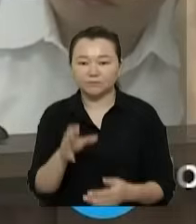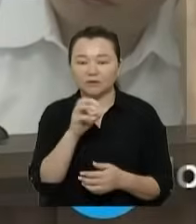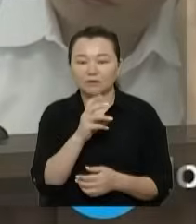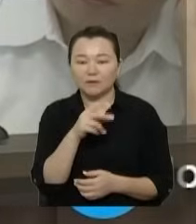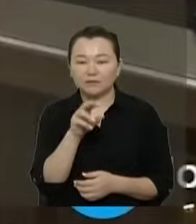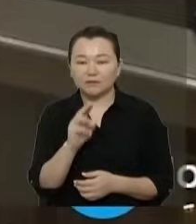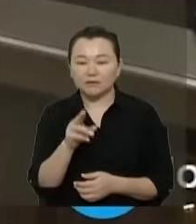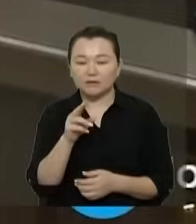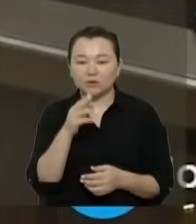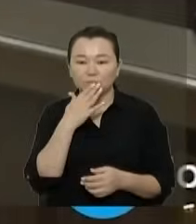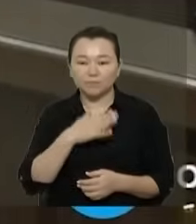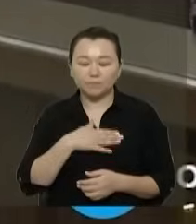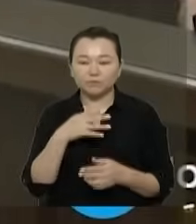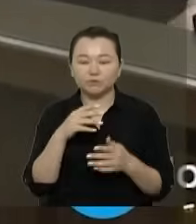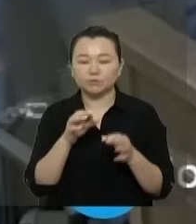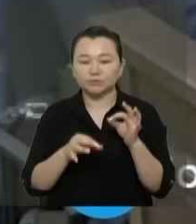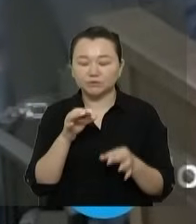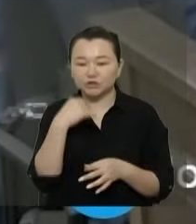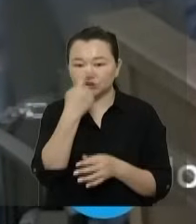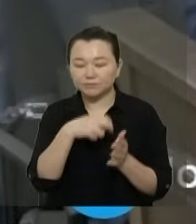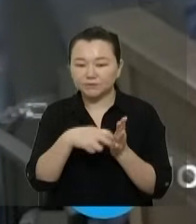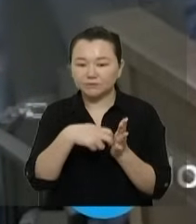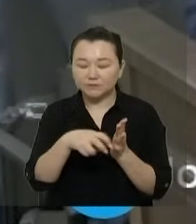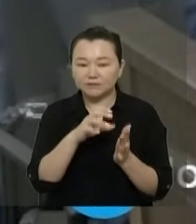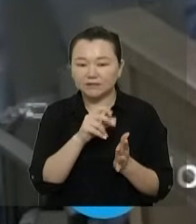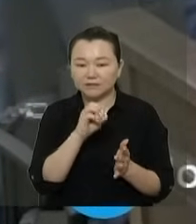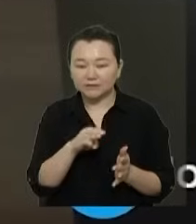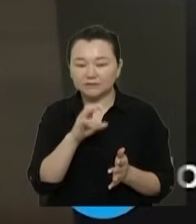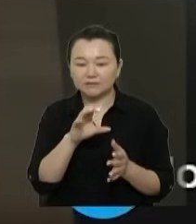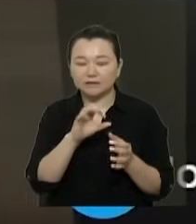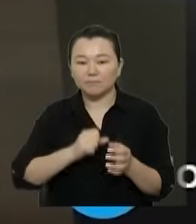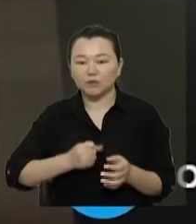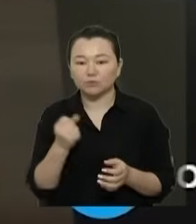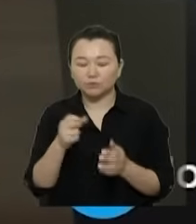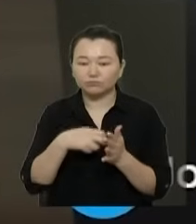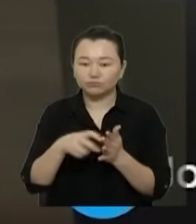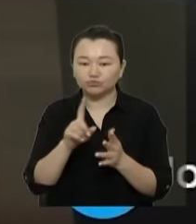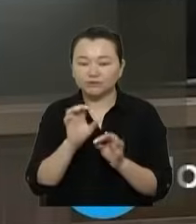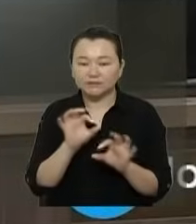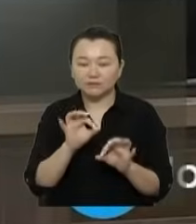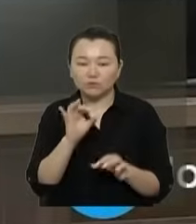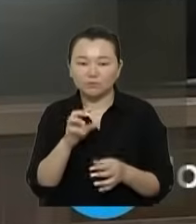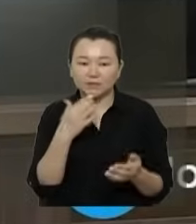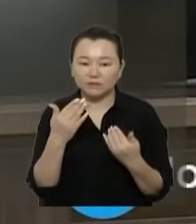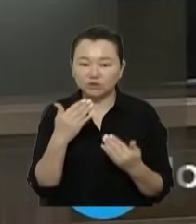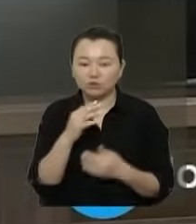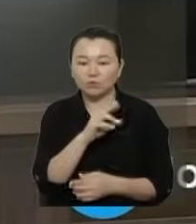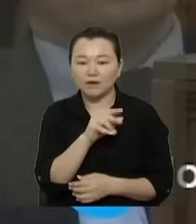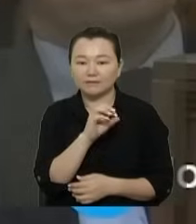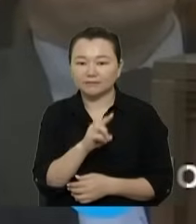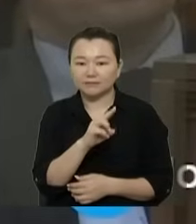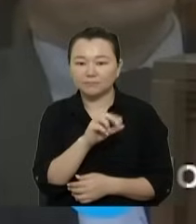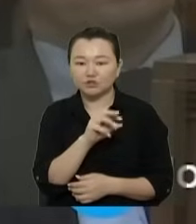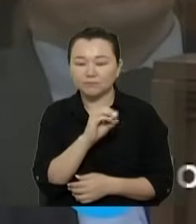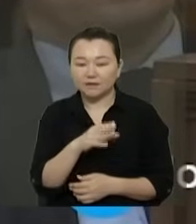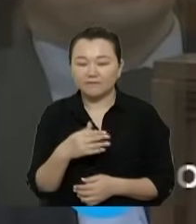Маниакальная любовь. В суде зачитали личную переписку Салтанат Нукеновой с подругой. Что она рассказала об отношениях с Куандыком Бишимбаевым? У